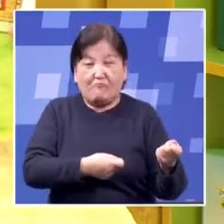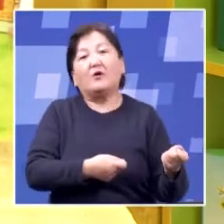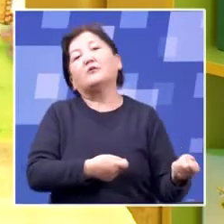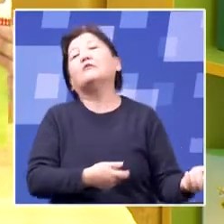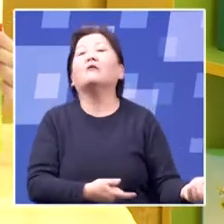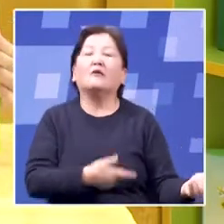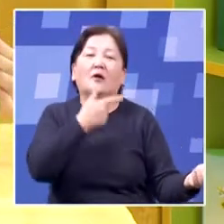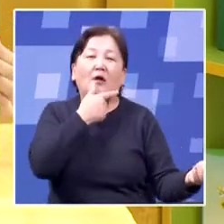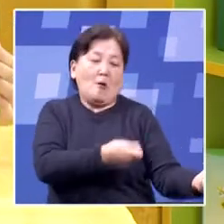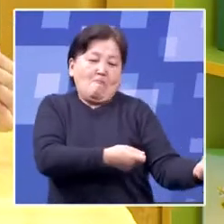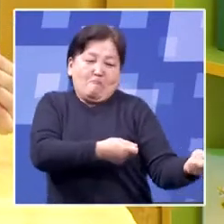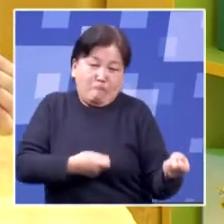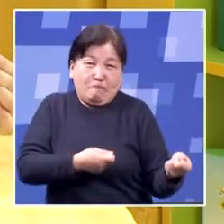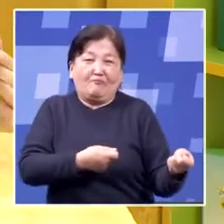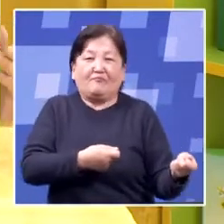бэ.